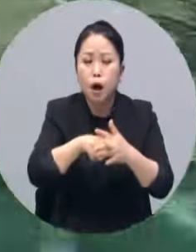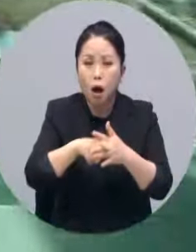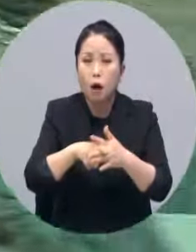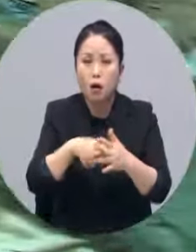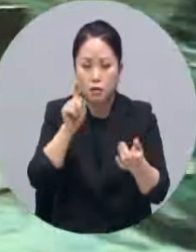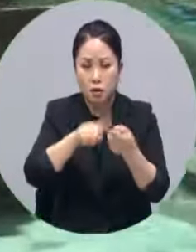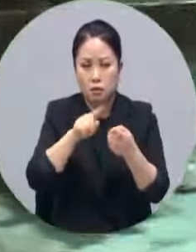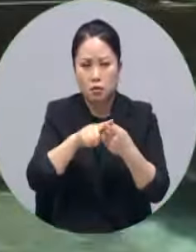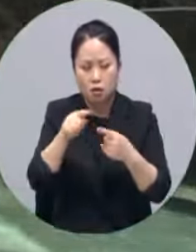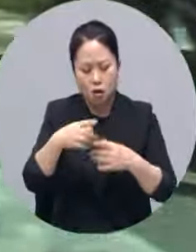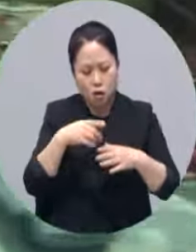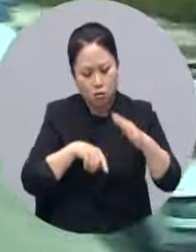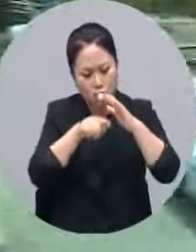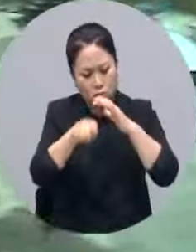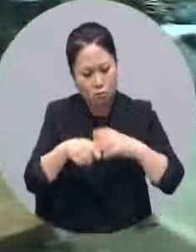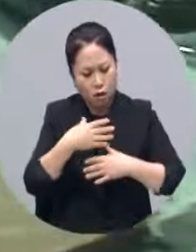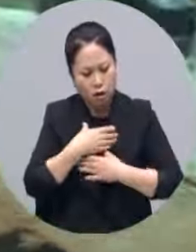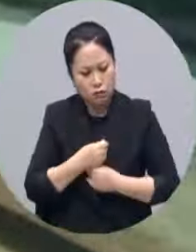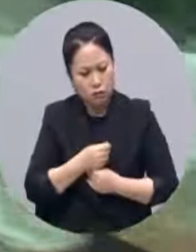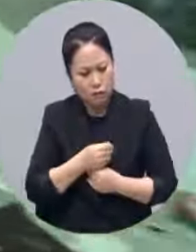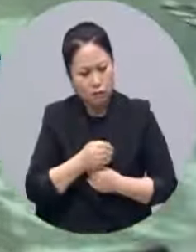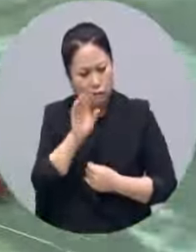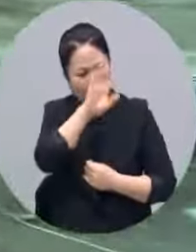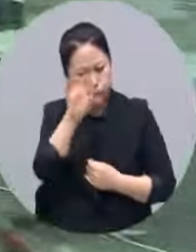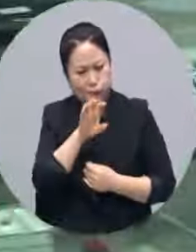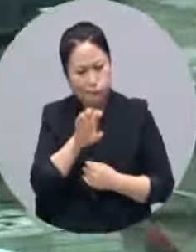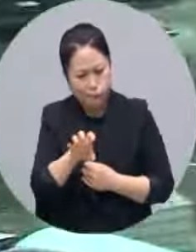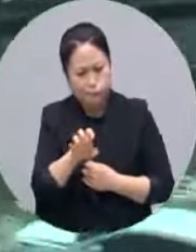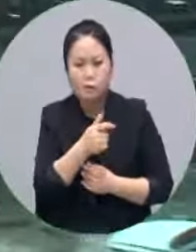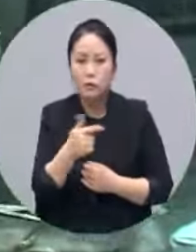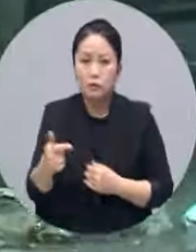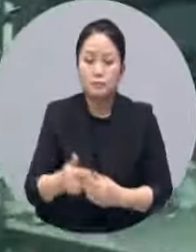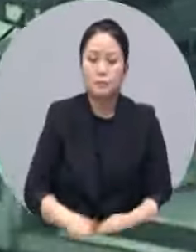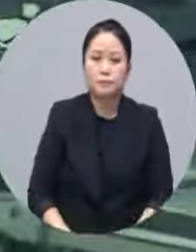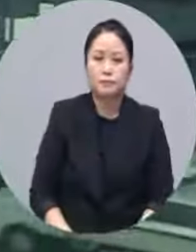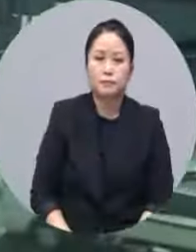안전성에 대한 의구심은 더 커지게 됐습니다. MBC 뉴스 송강모입니다.